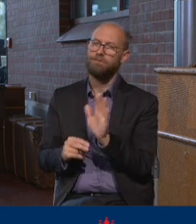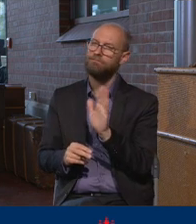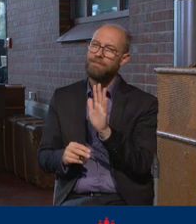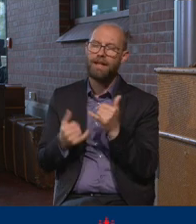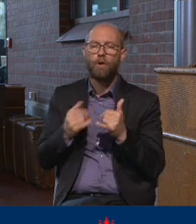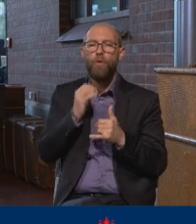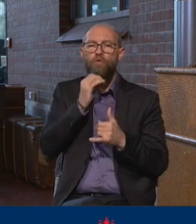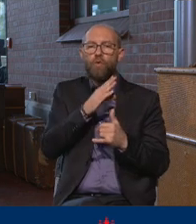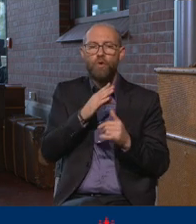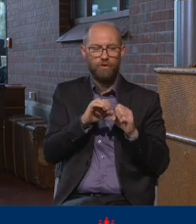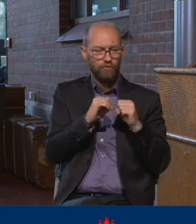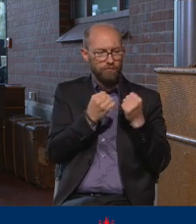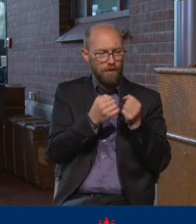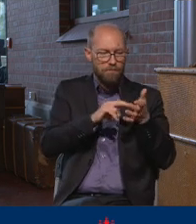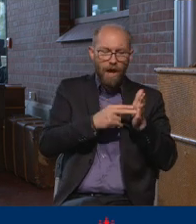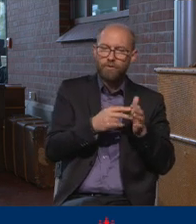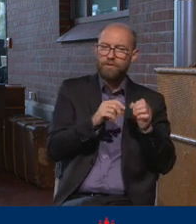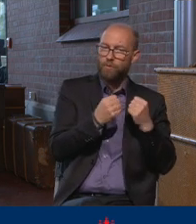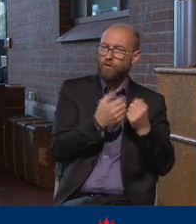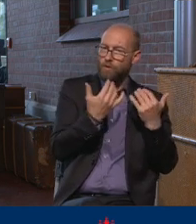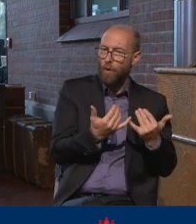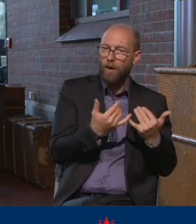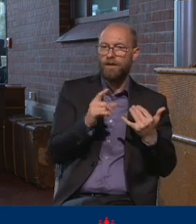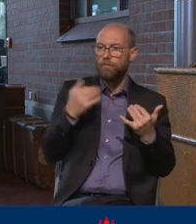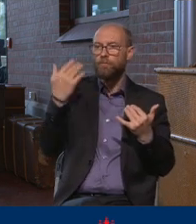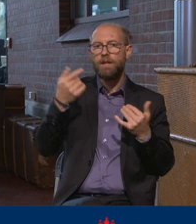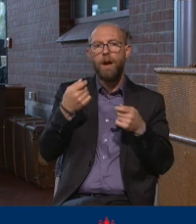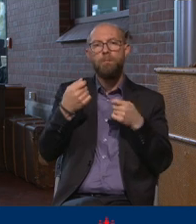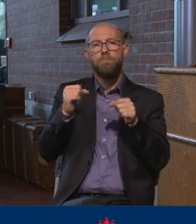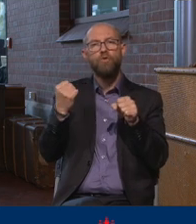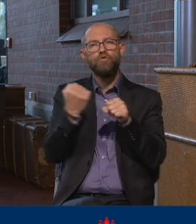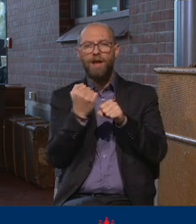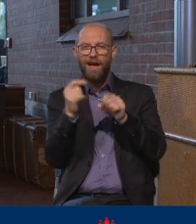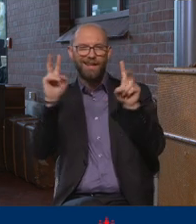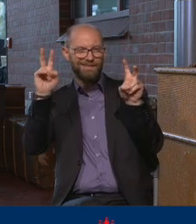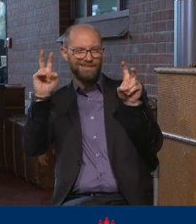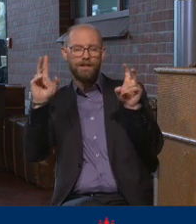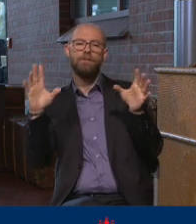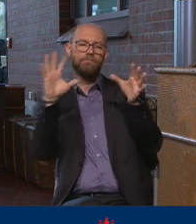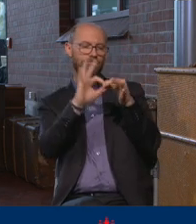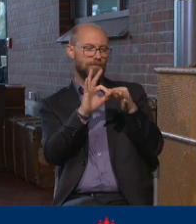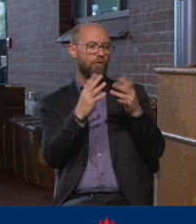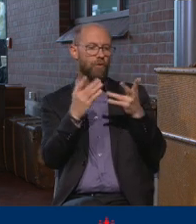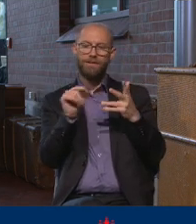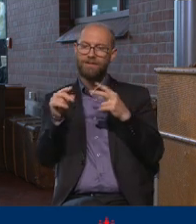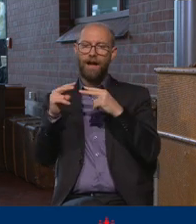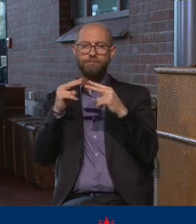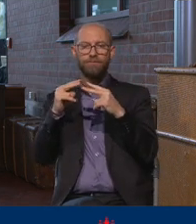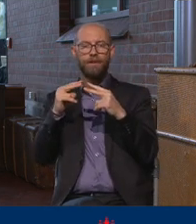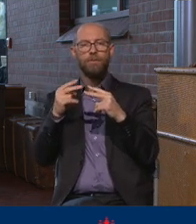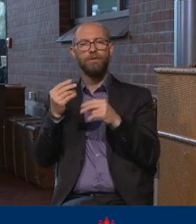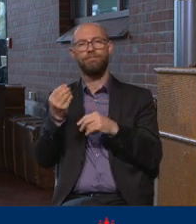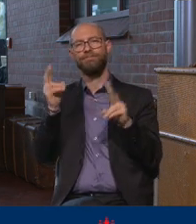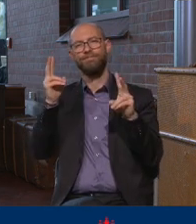stadium und es wird ein eine fragestellung sein ein baustein wo kann die diese dieses dieser einrichtung diese mit mit kultstatus